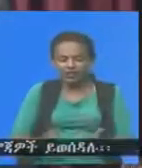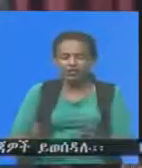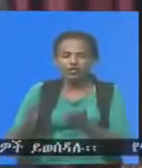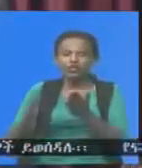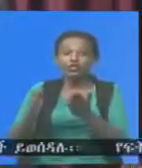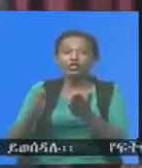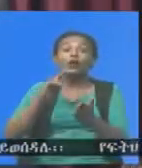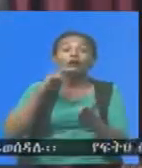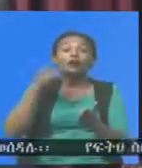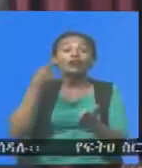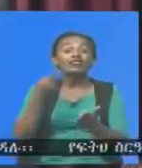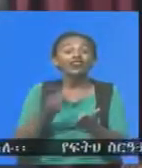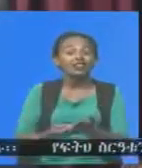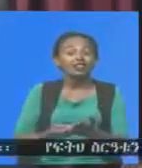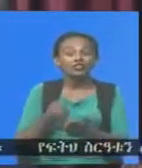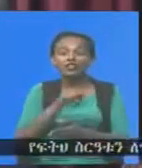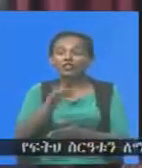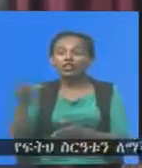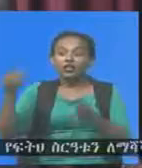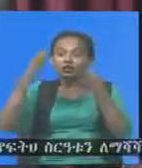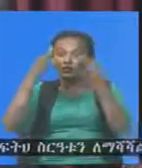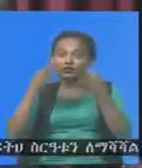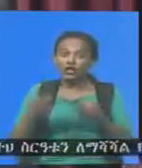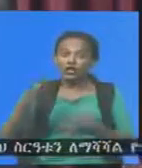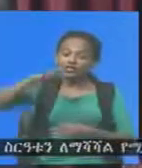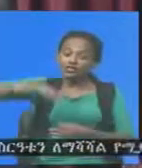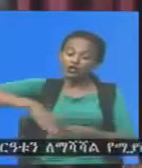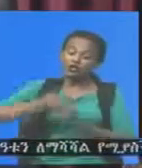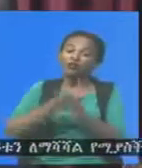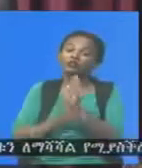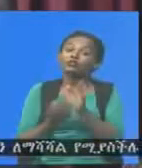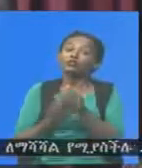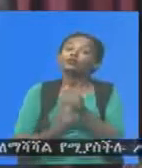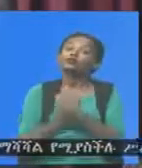መዘጋጀታችንን ማረጋጋታችን የእናንተን ውሳኔ የዘገየው ማስፈጸማችን ብቻ ነው